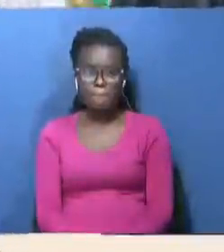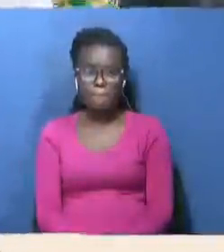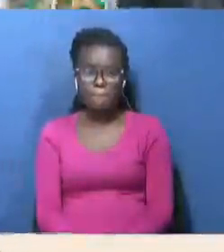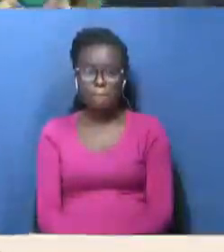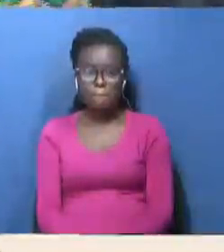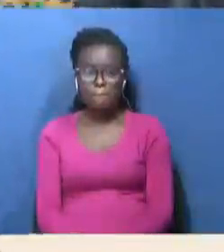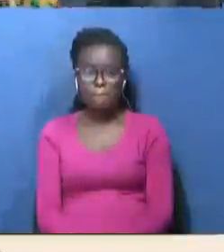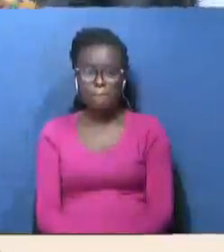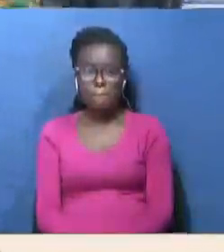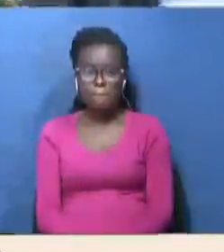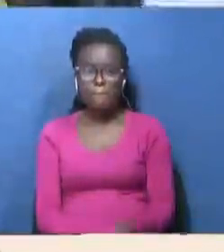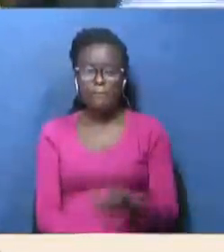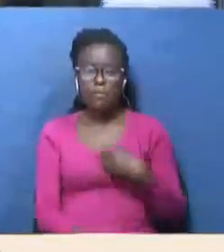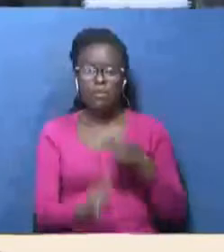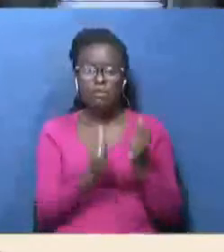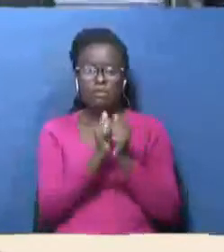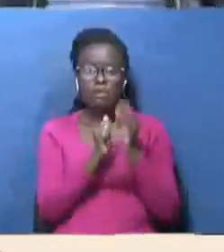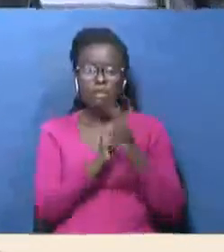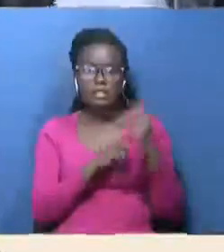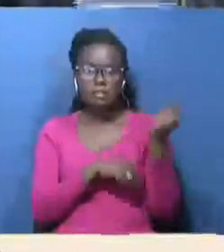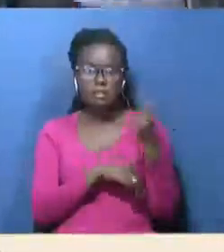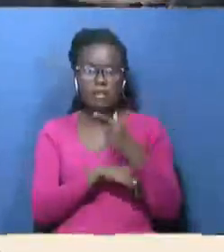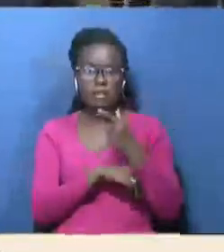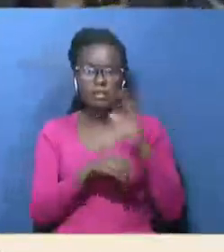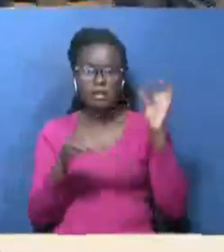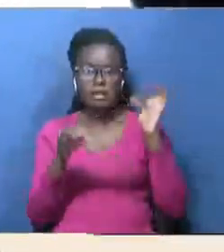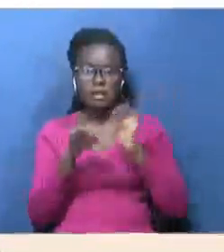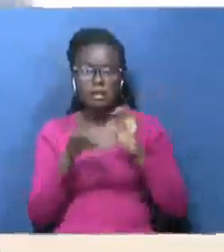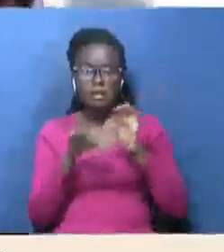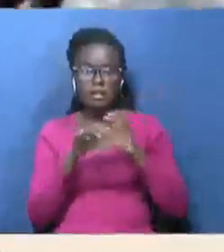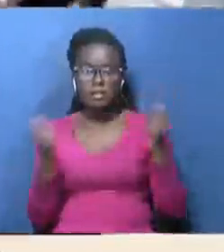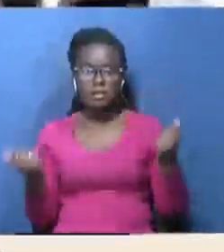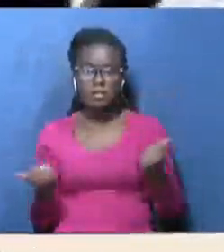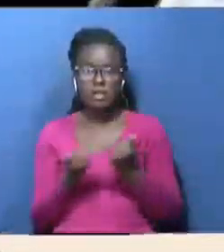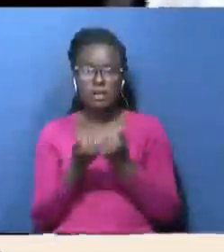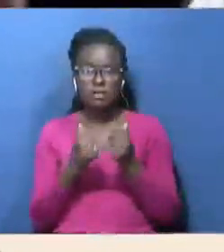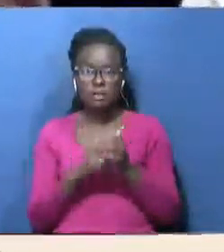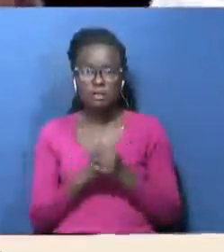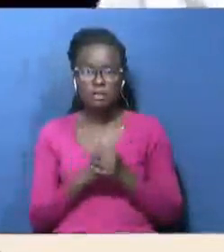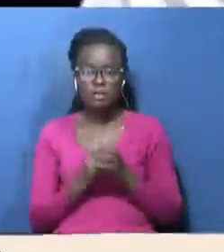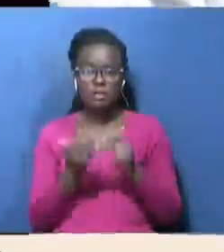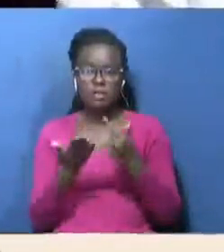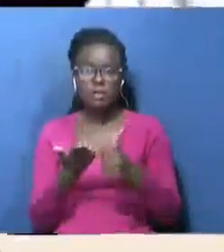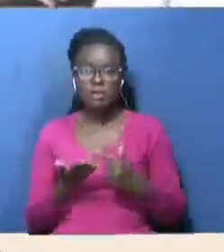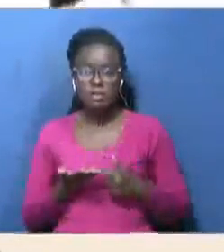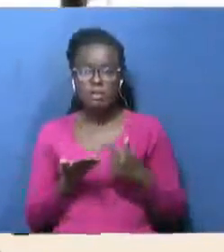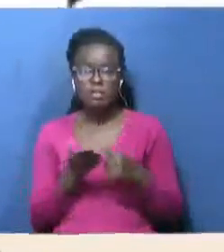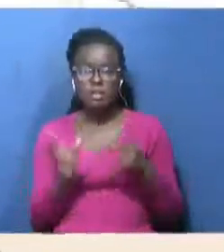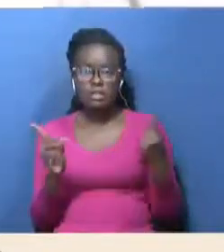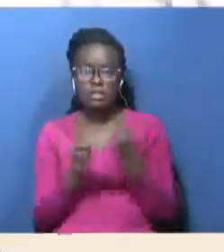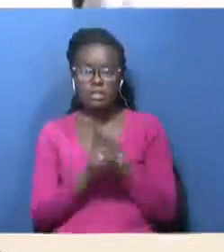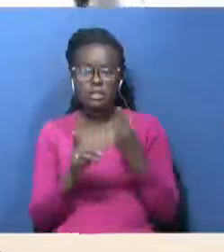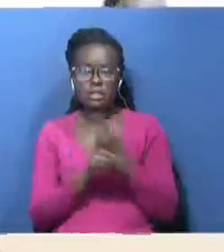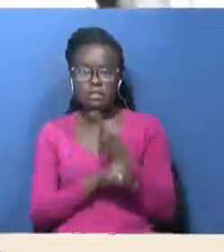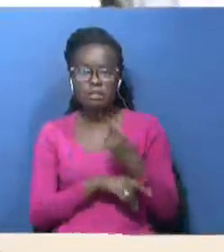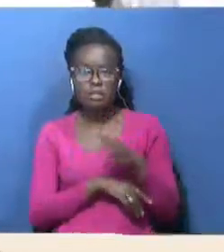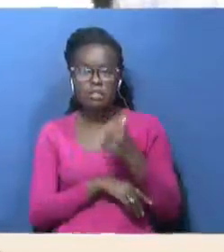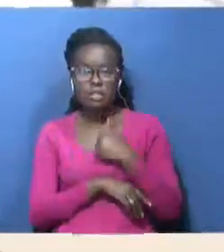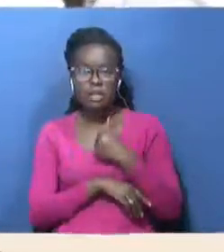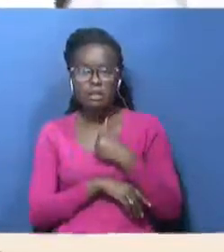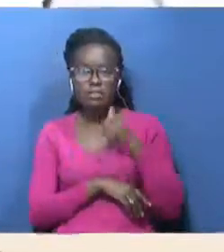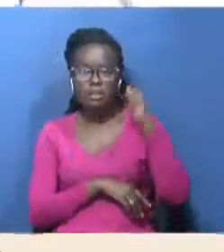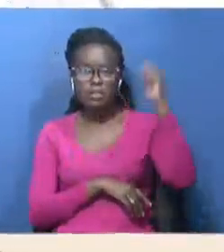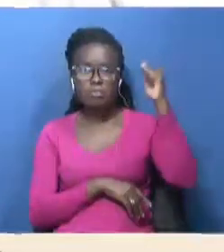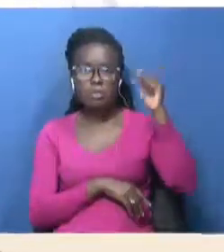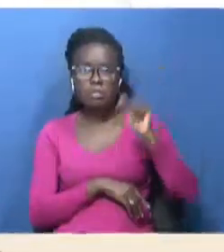Bũrũri-inĩ arĩ no mĩeri 13 ĩtigarĩte gĩthurano kĩnene gĩtabanio na ndereti citiganĩte iria ciromba mũthingi wa ũteti